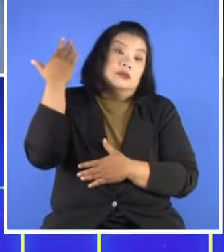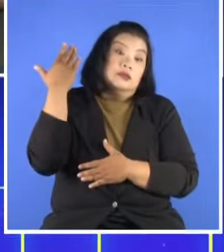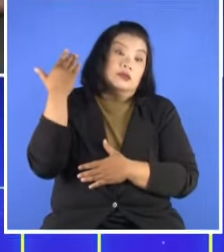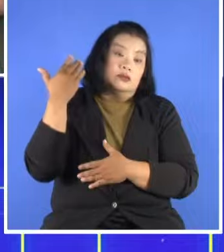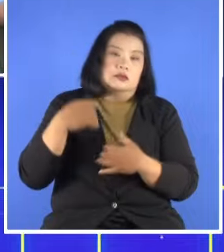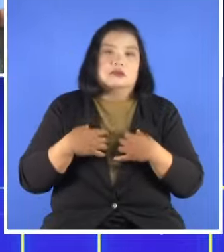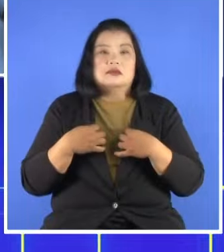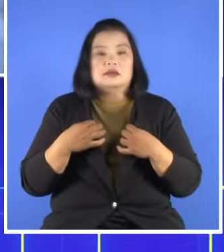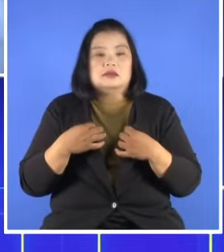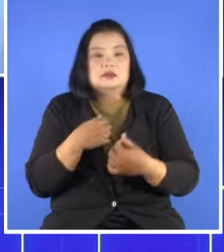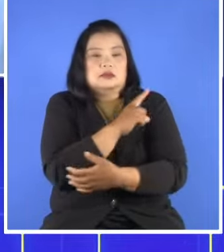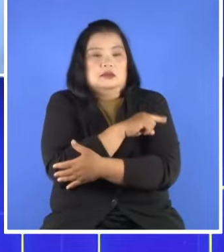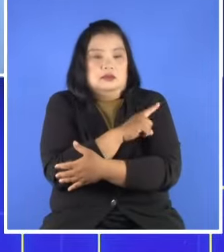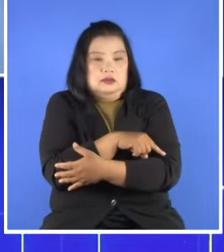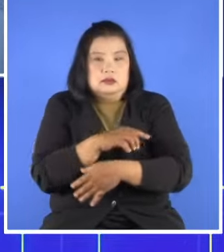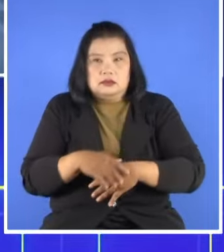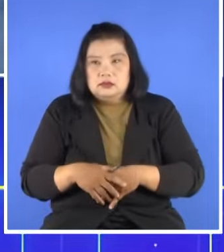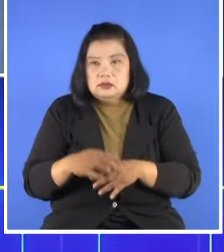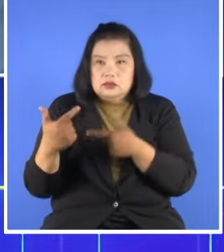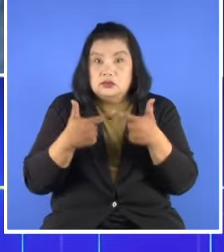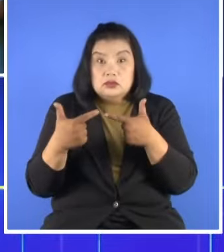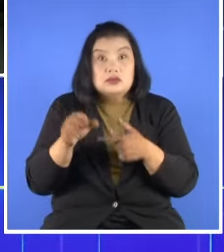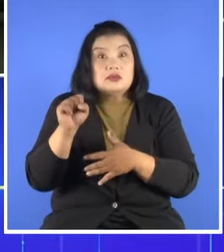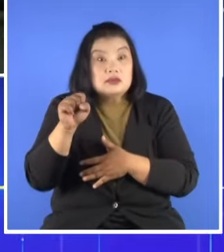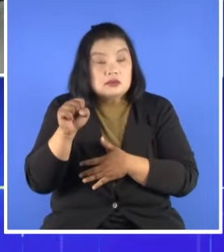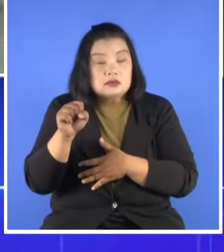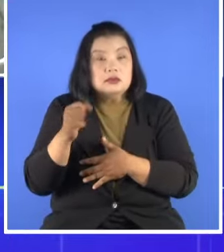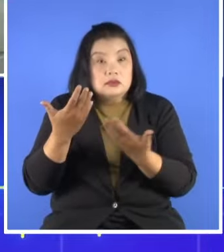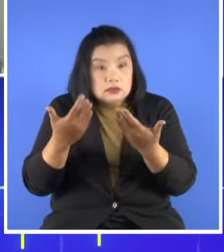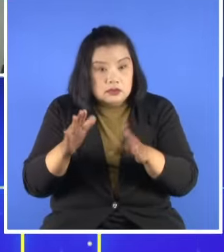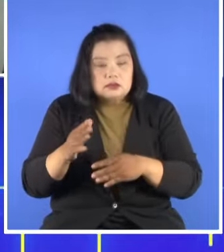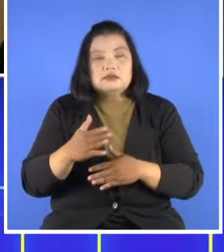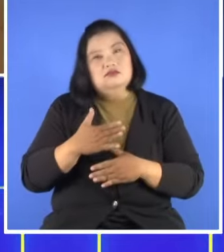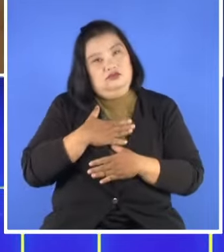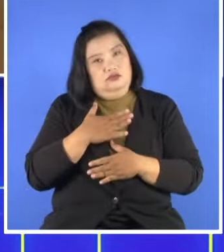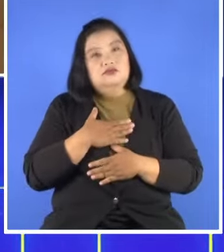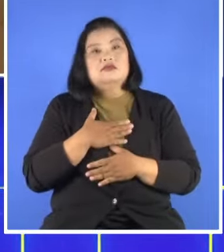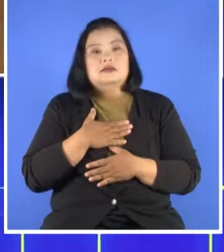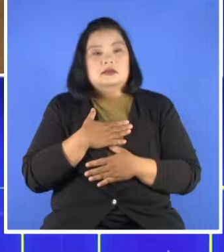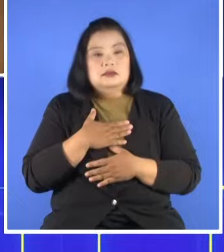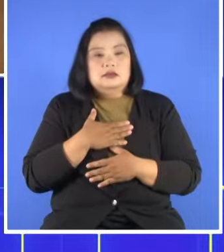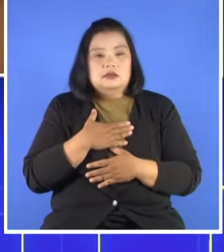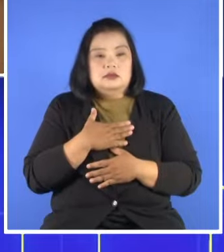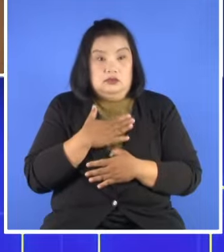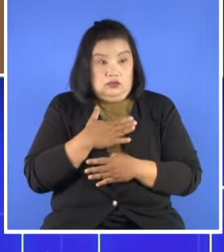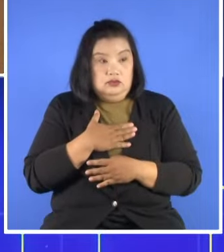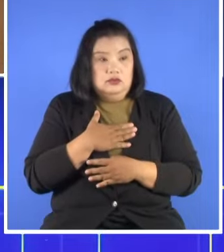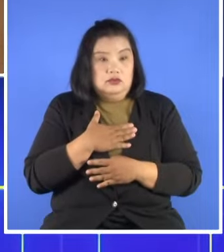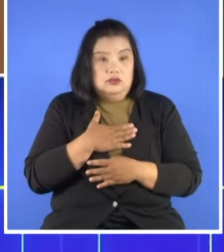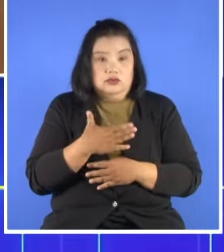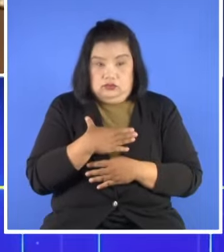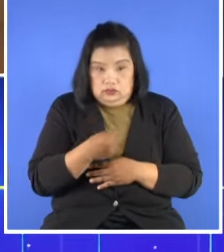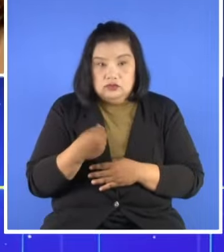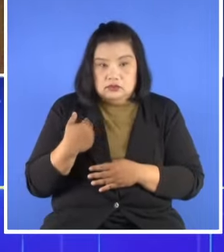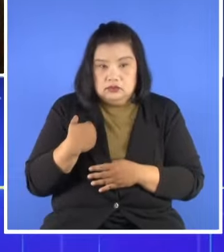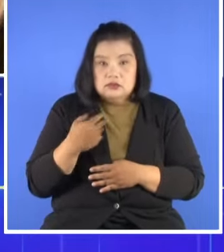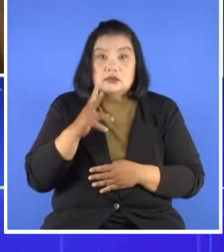ยืดสีขาวเนี่ยยืดต่อว่าต่อขานนะค่ะบังยังบอกอีกนะบอกว่าผมนี่ชอบนะชอบที่มีทีมข่าวเนี่ยมา